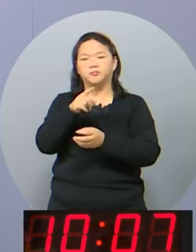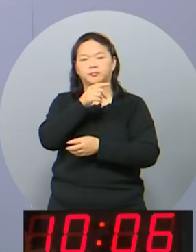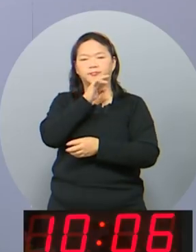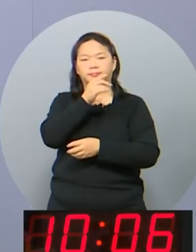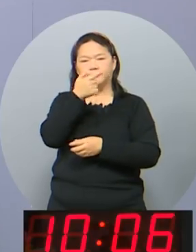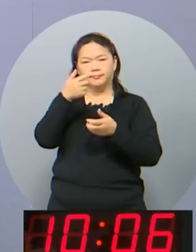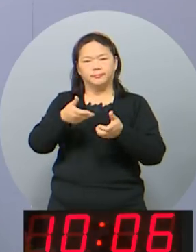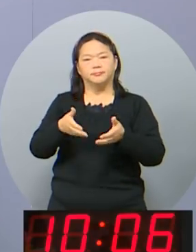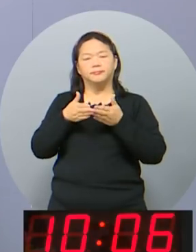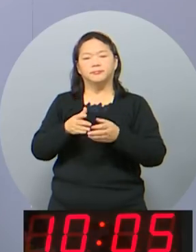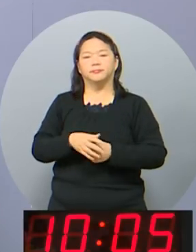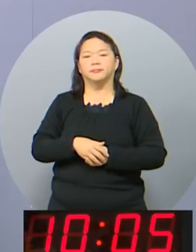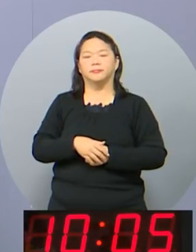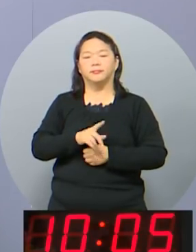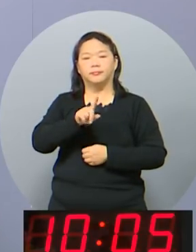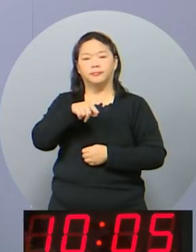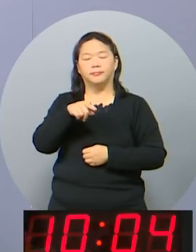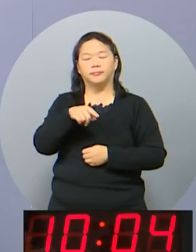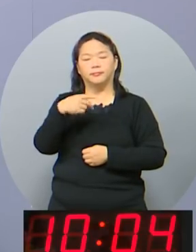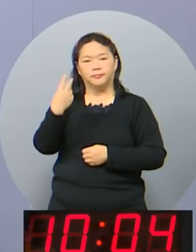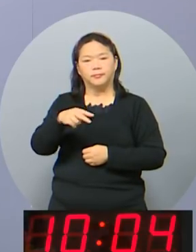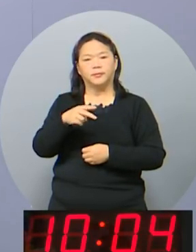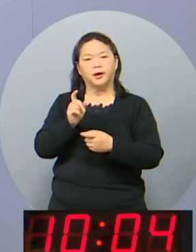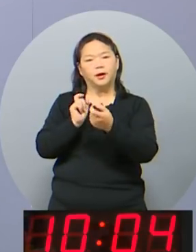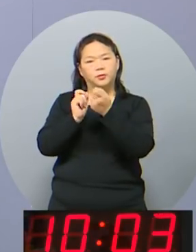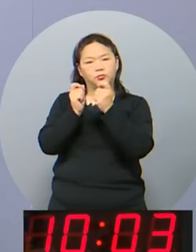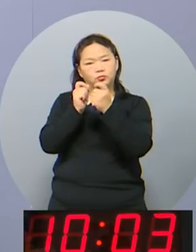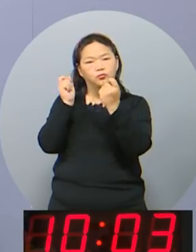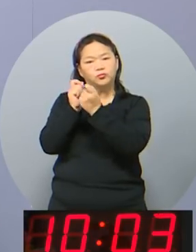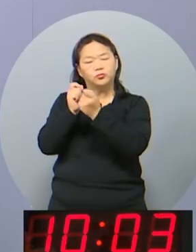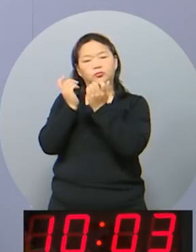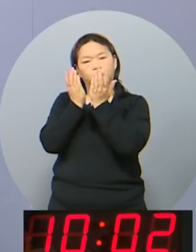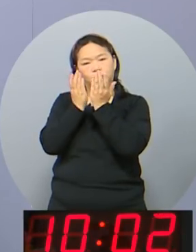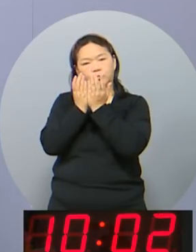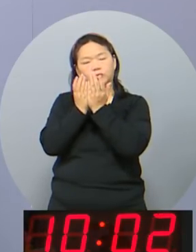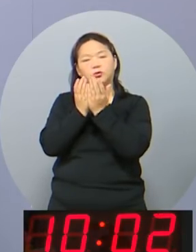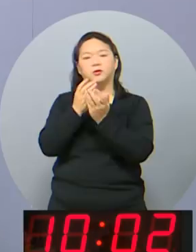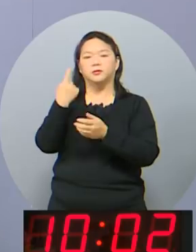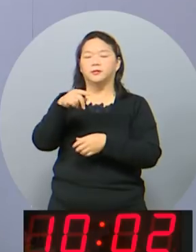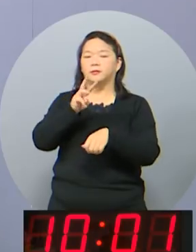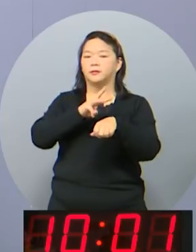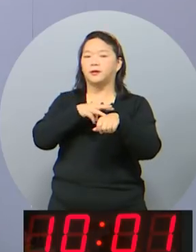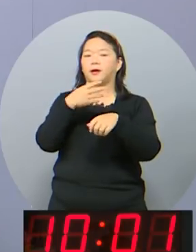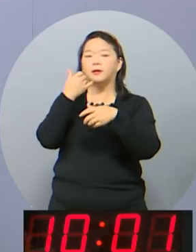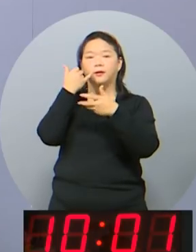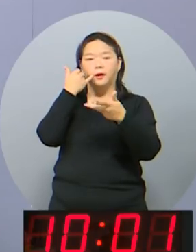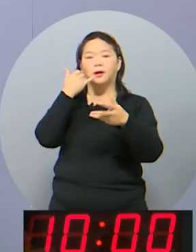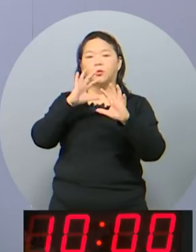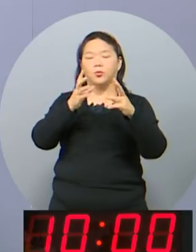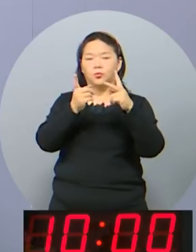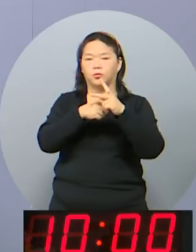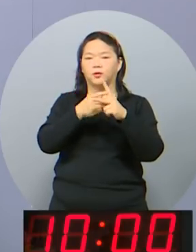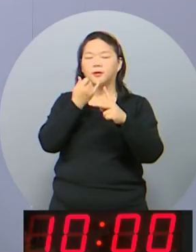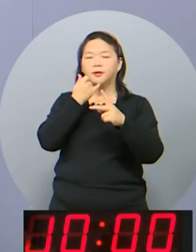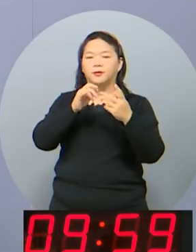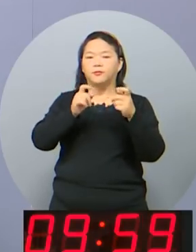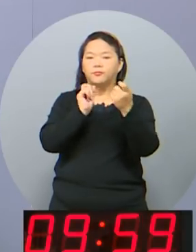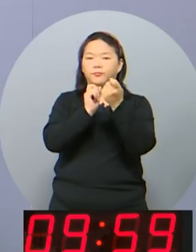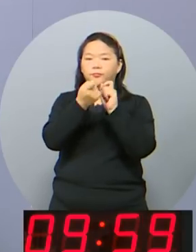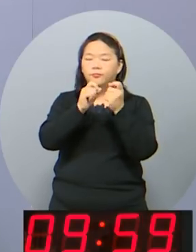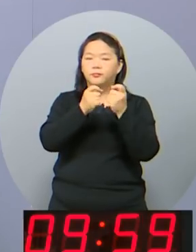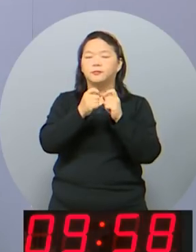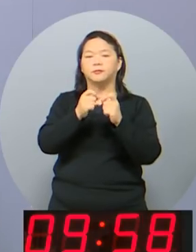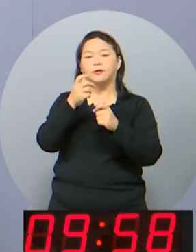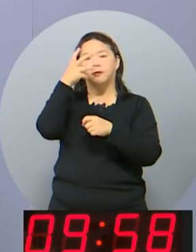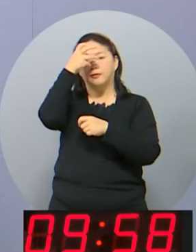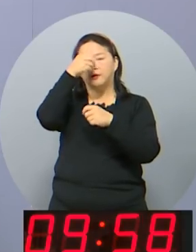重要的部分。那除了就近的这个就读之外呢，我们淡海国小是否可以结合附近的这些